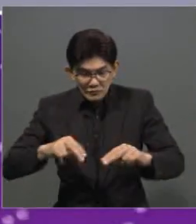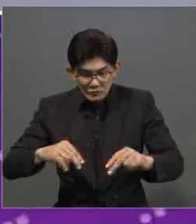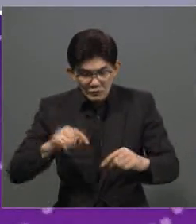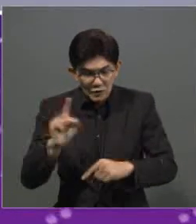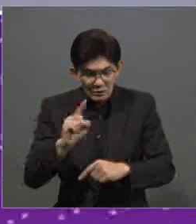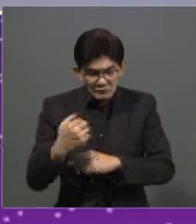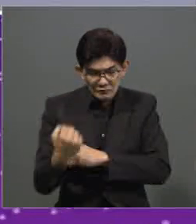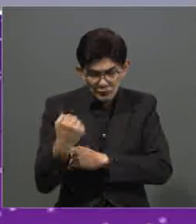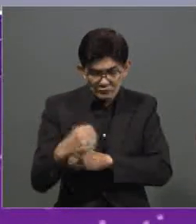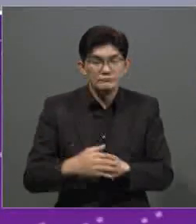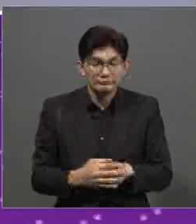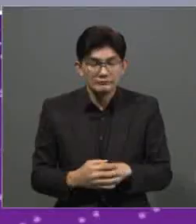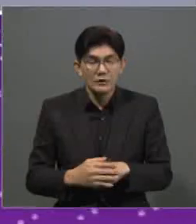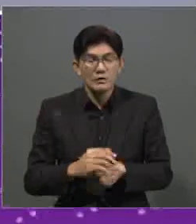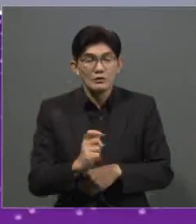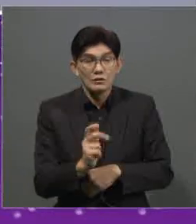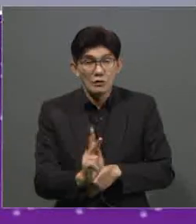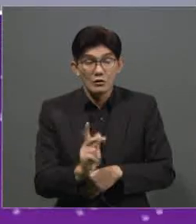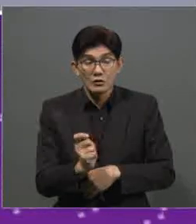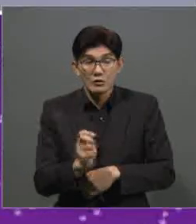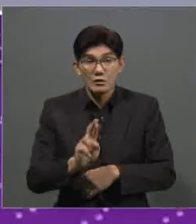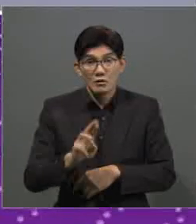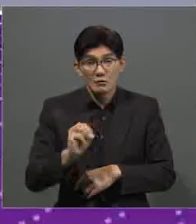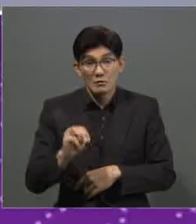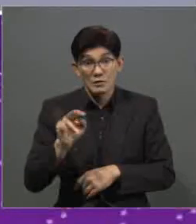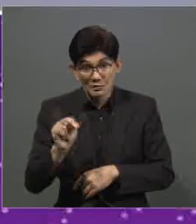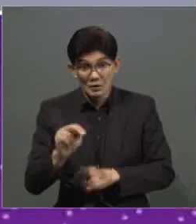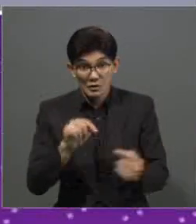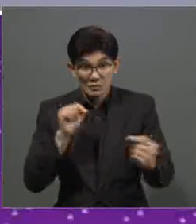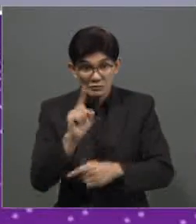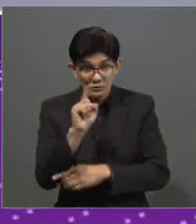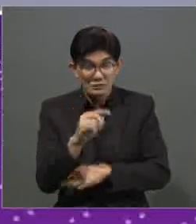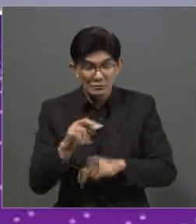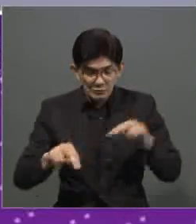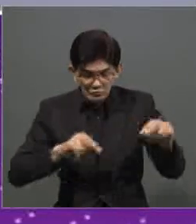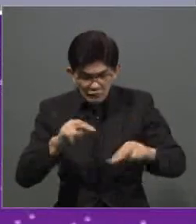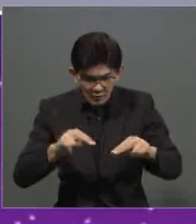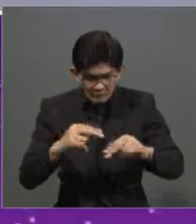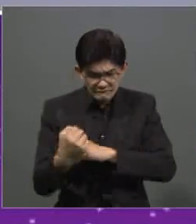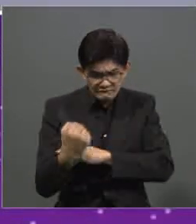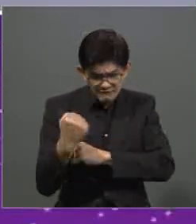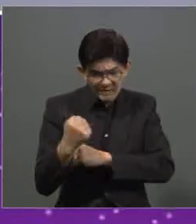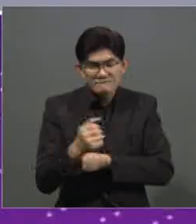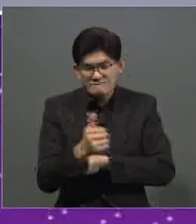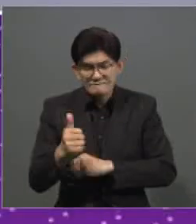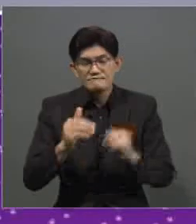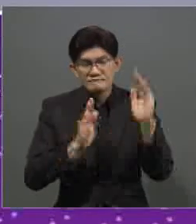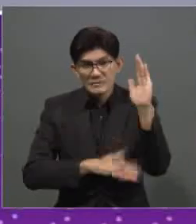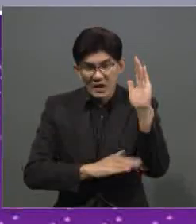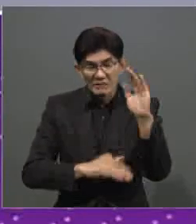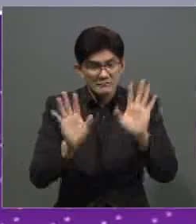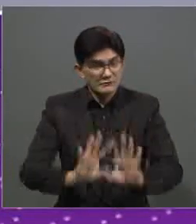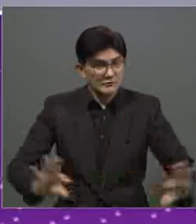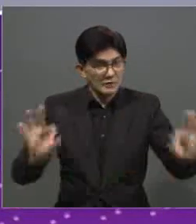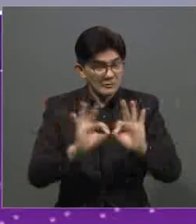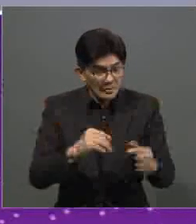ราชอาณาจักรหรือว่ากอรมนนะคะเพื่อที่จะเสริมสร้างประสิทธิภาพกองอาสารักษาดินแดนจังหวัดชายแดนภาคใต้ให้เป็นกำลังหลัก